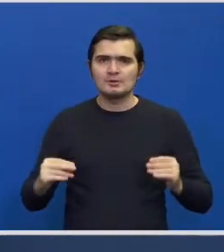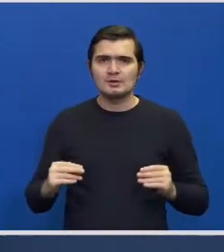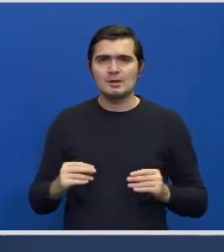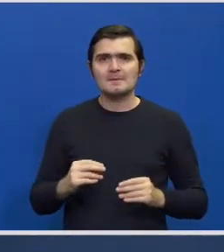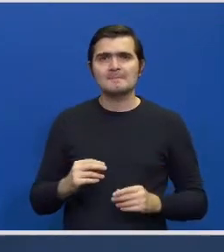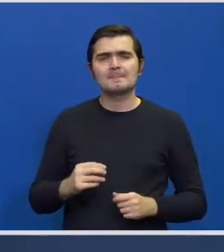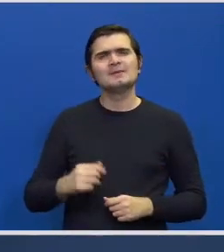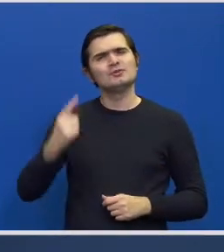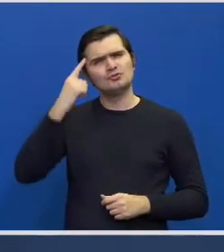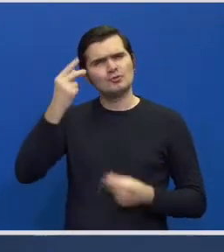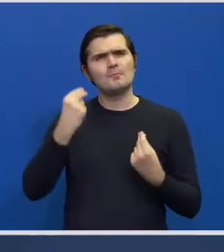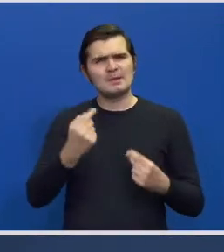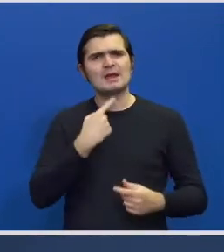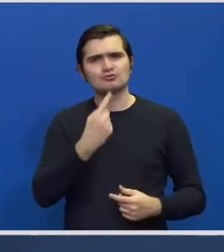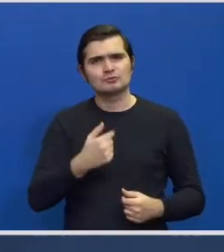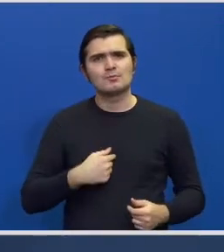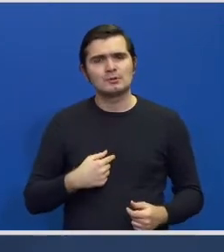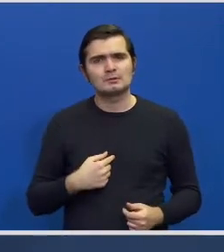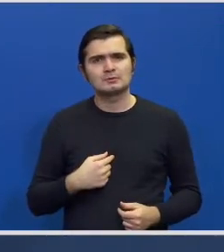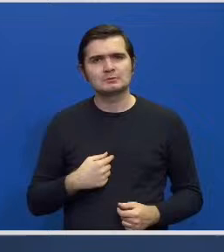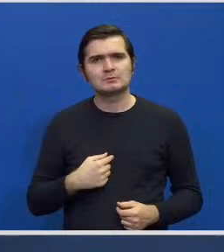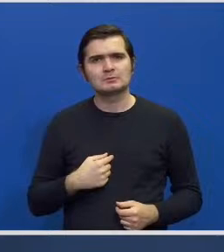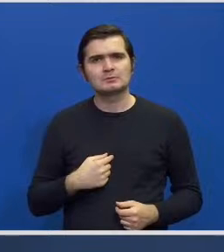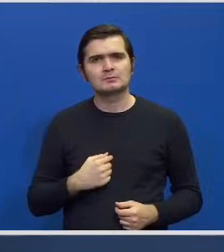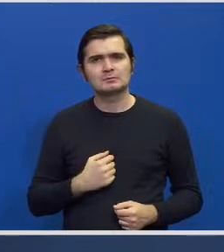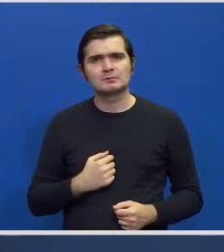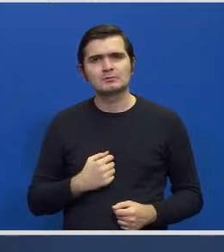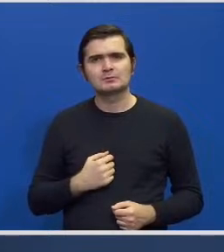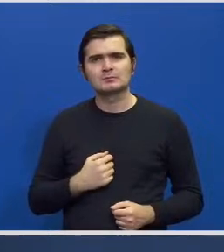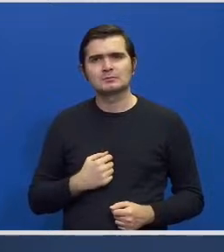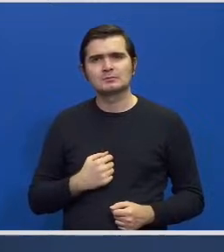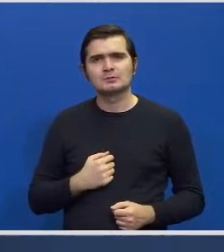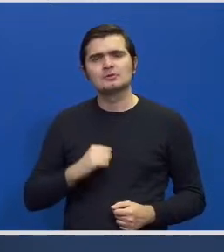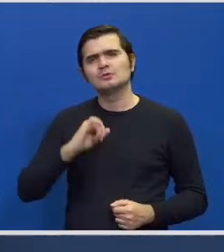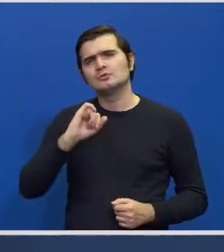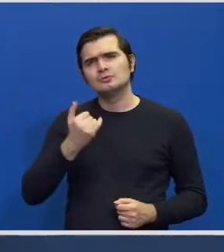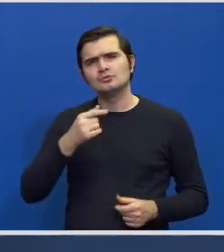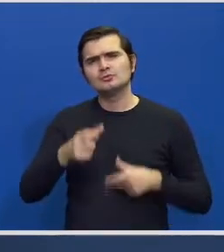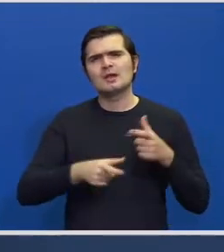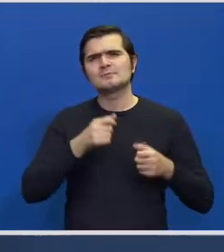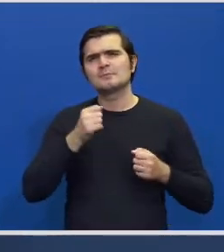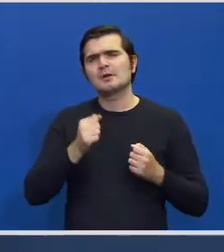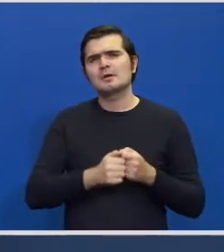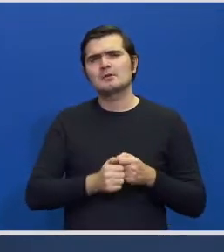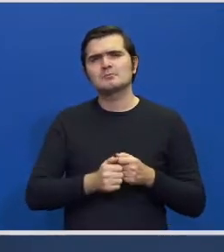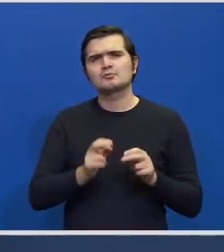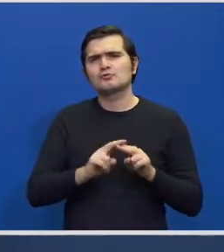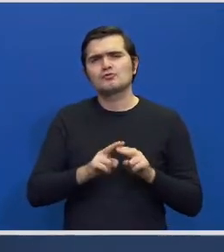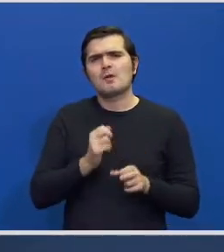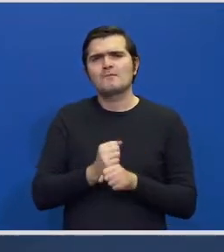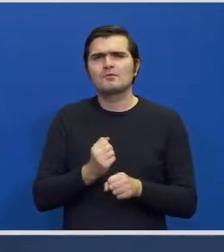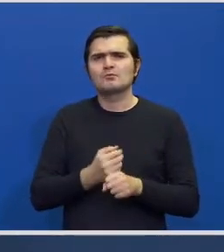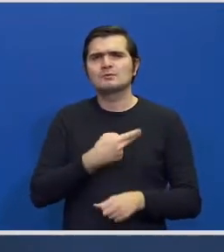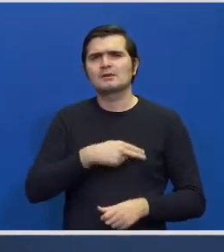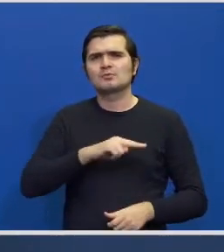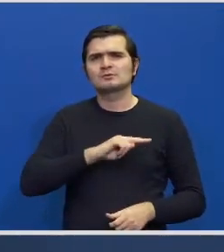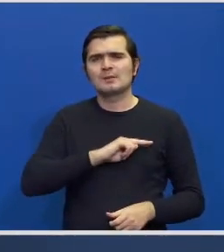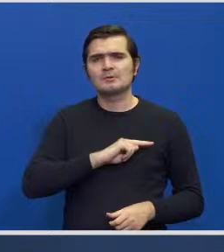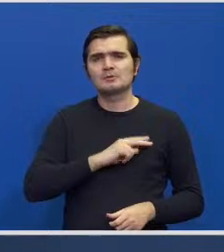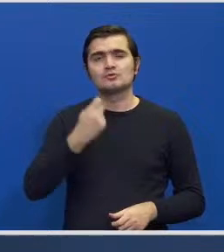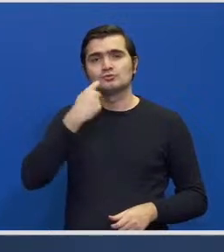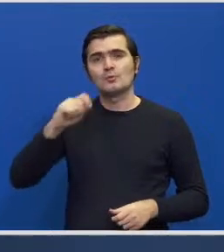și știu bine ce spun și a modului în care, în